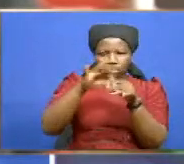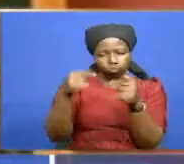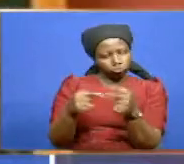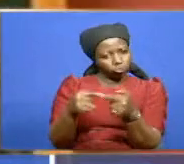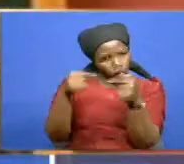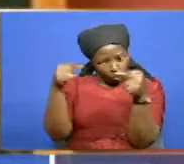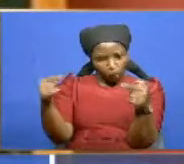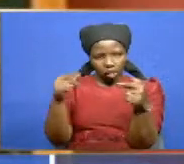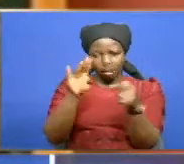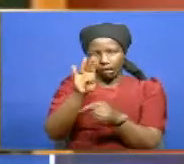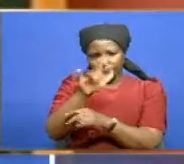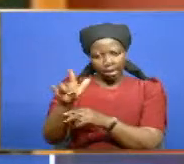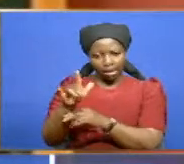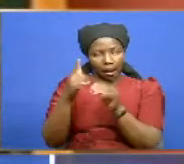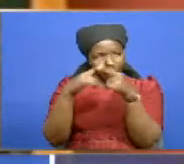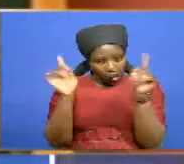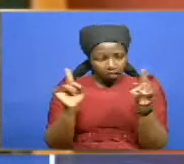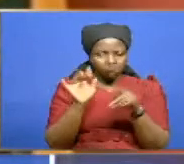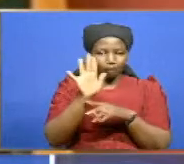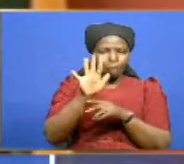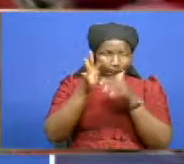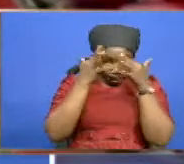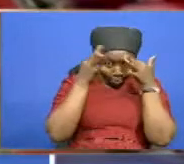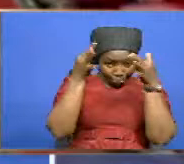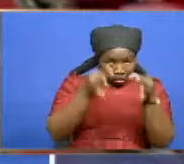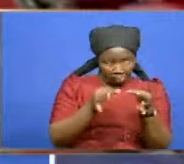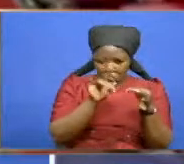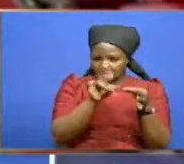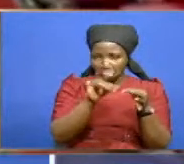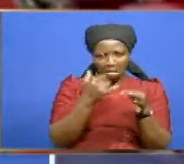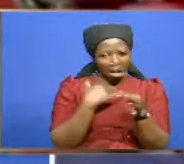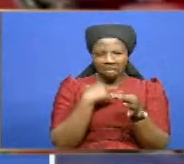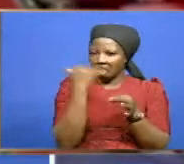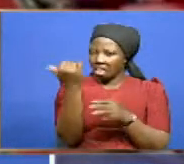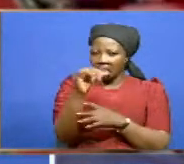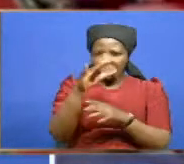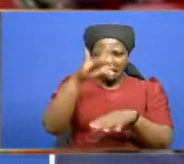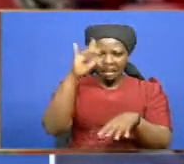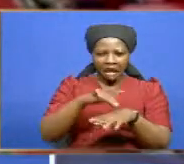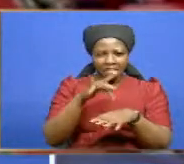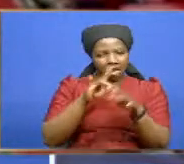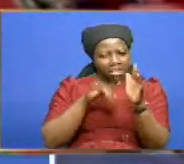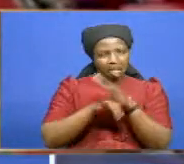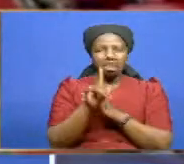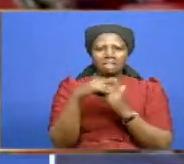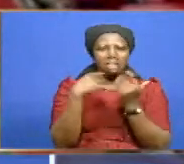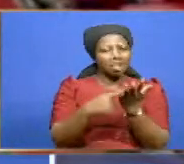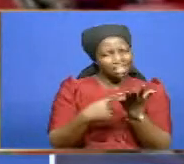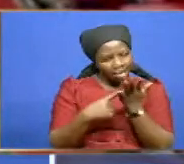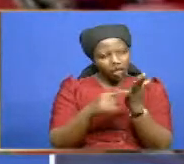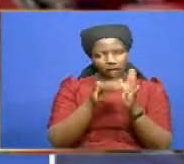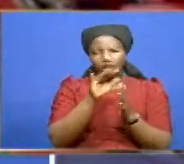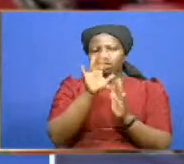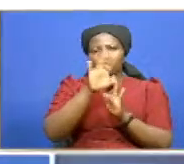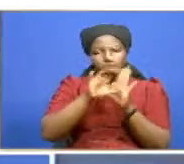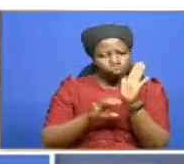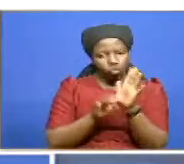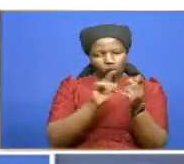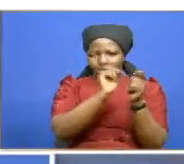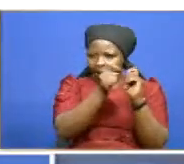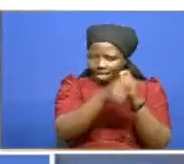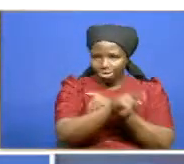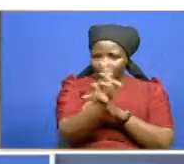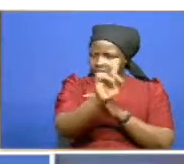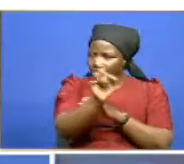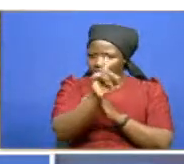kuupinga. Hata hivyo, uamuzi huo hautakuwa na athari kubwa kwenye mchakato wa marekebisho ya katiba, huku bunge